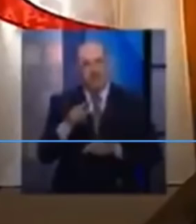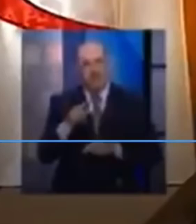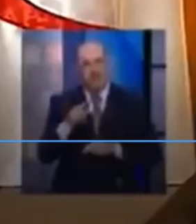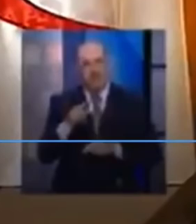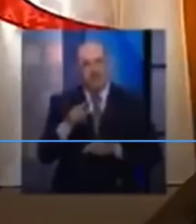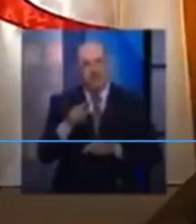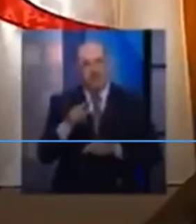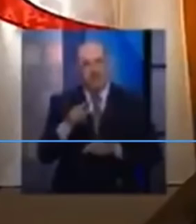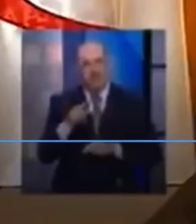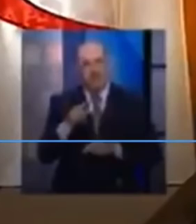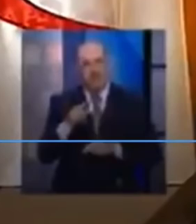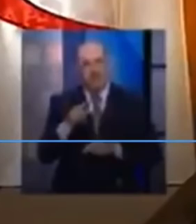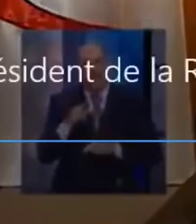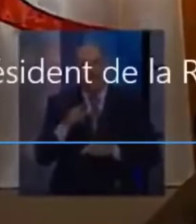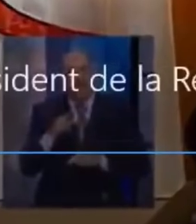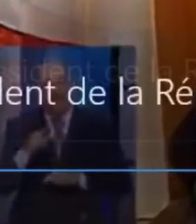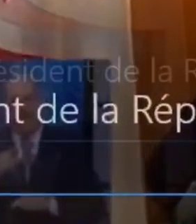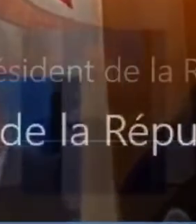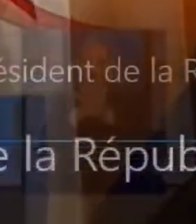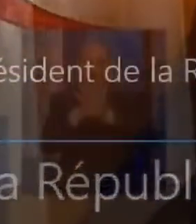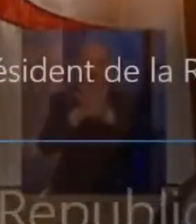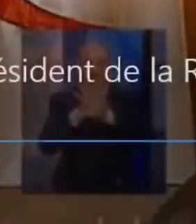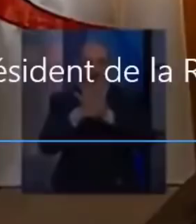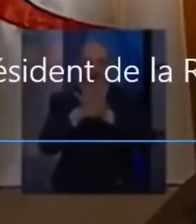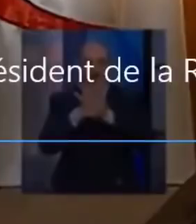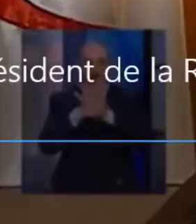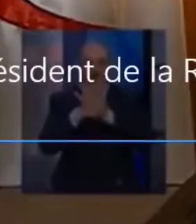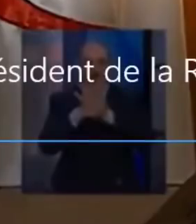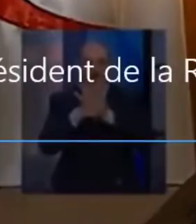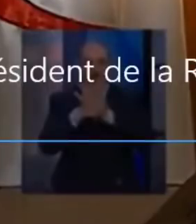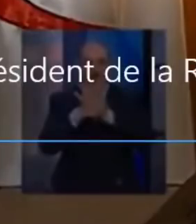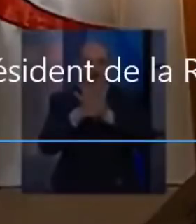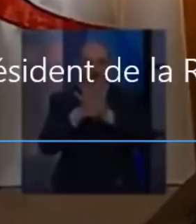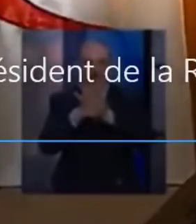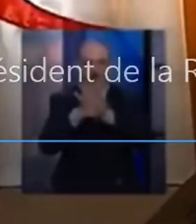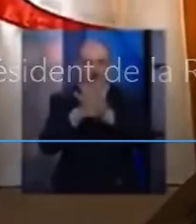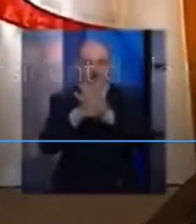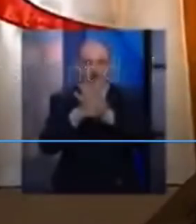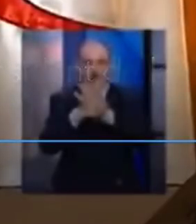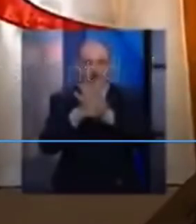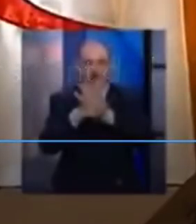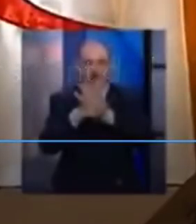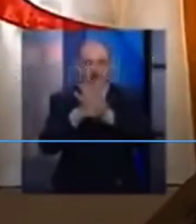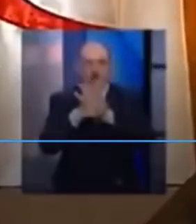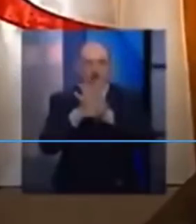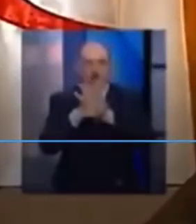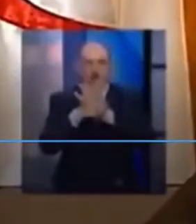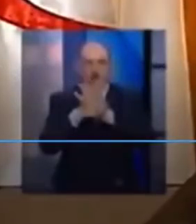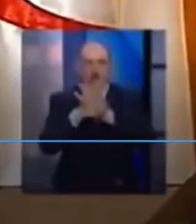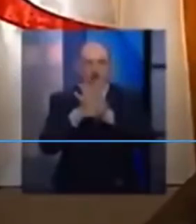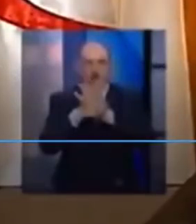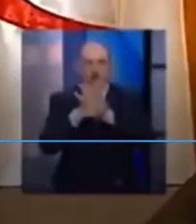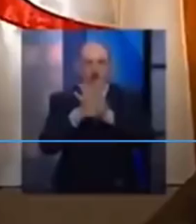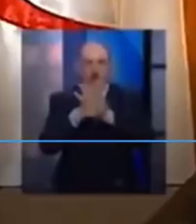بحال كلنا بثقافه دعمتنا. ونشوفوا مثلا اضافه اخرى كيفاش مجد كيفاش كبر